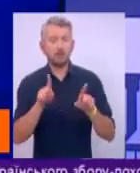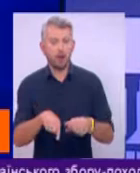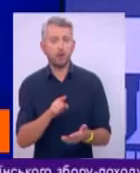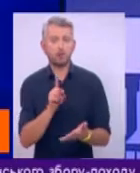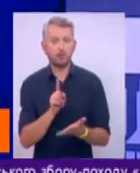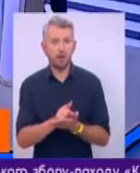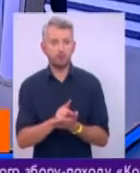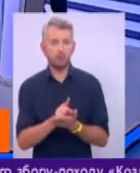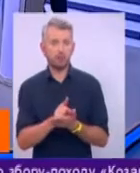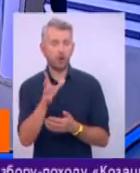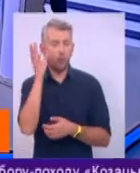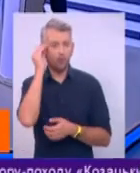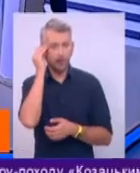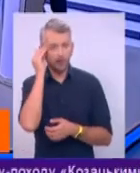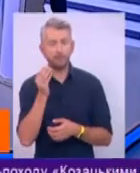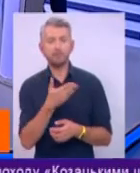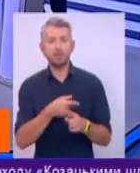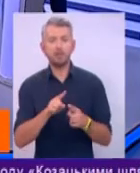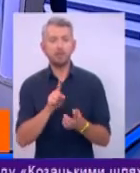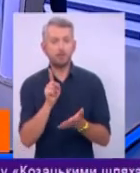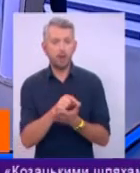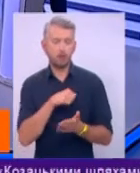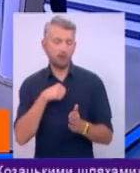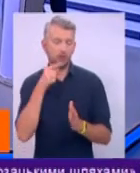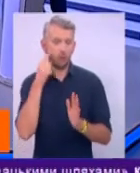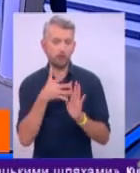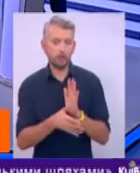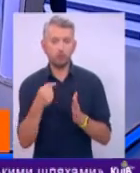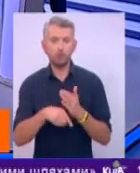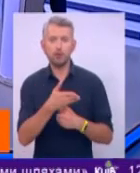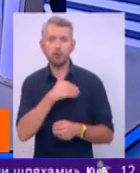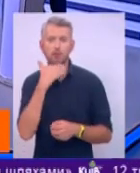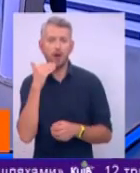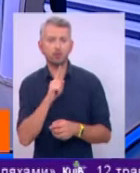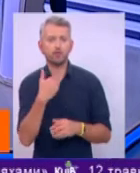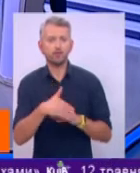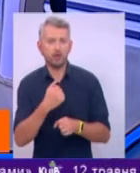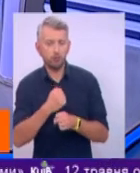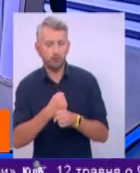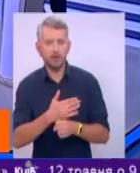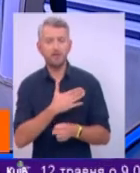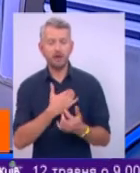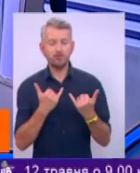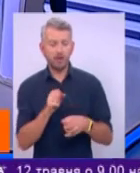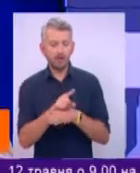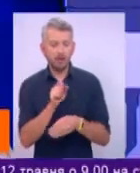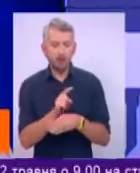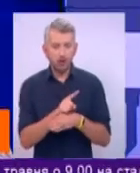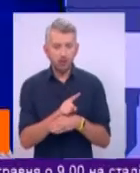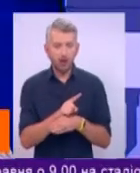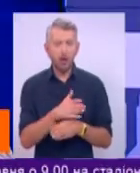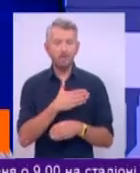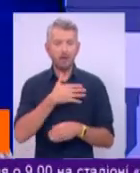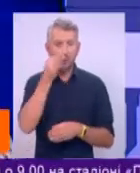маємо враховувати, і ми це маємо самі усвідомлювати, тому що ми багато що вже зробили. Наша зараз задача – конвертувати